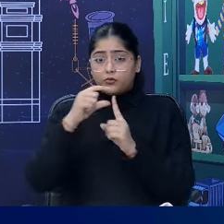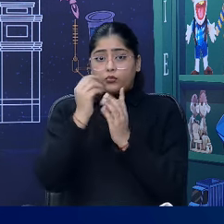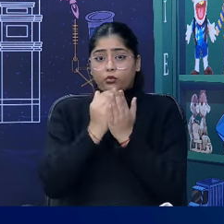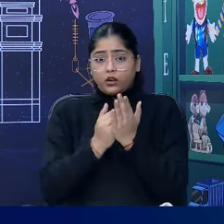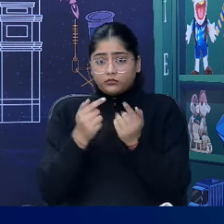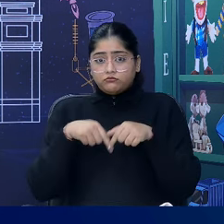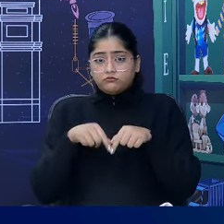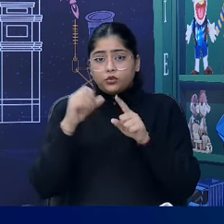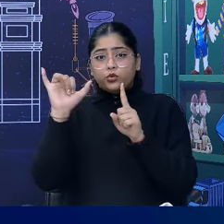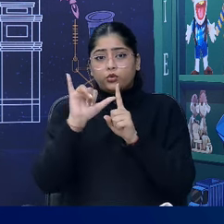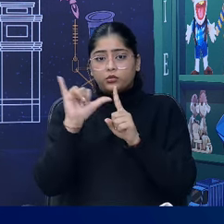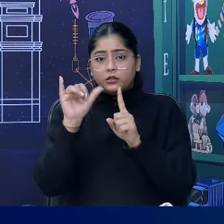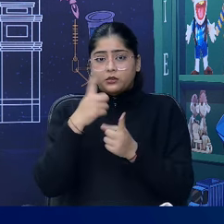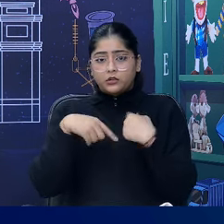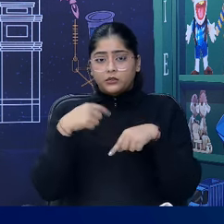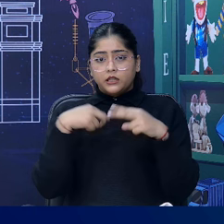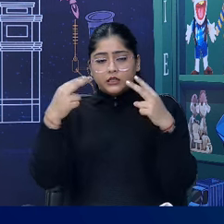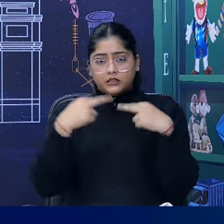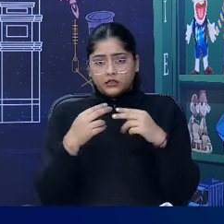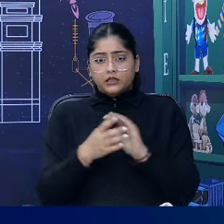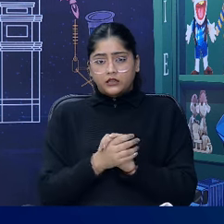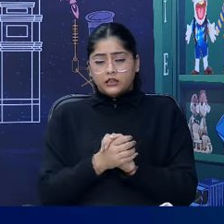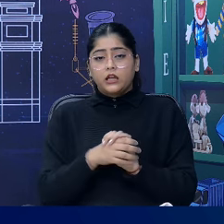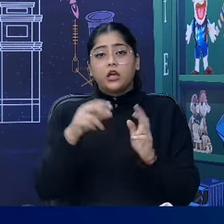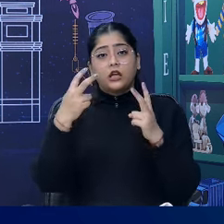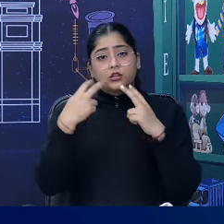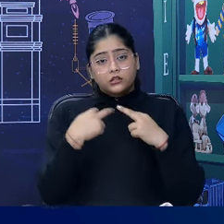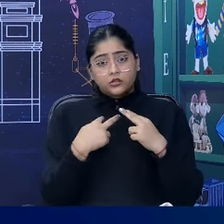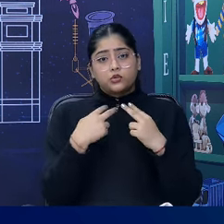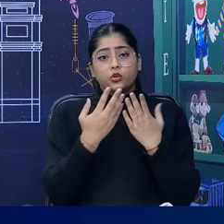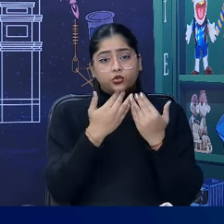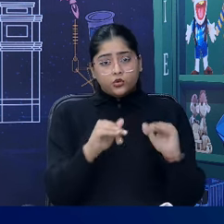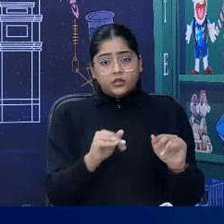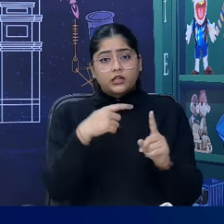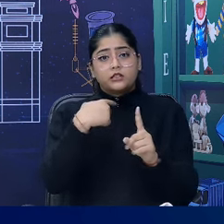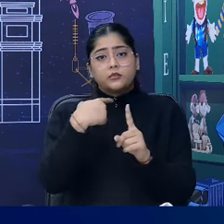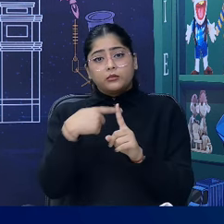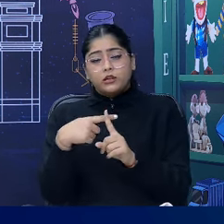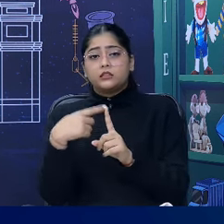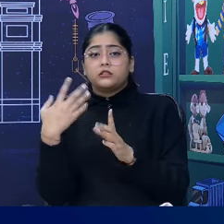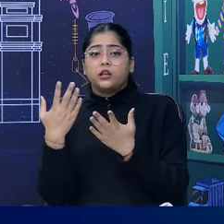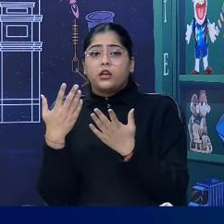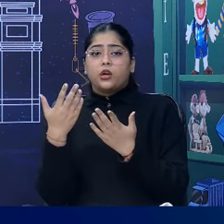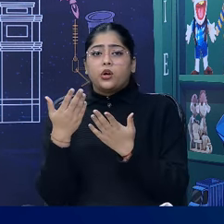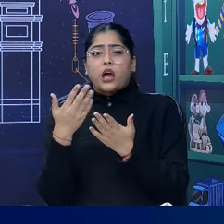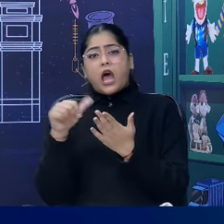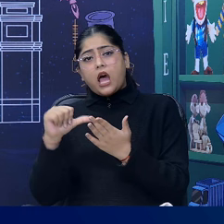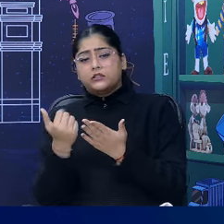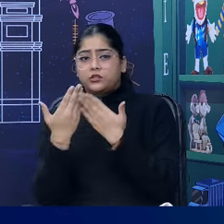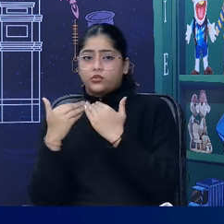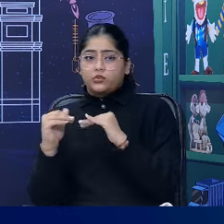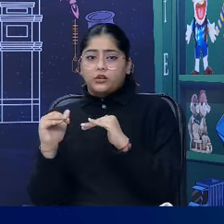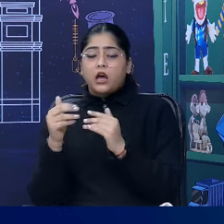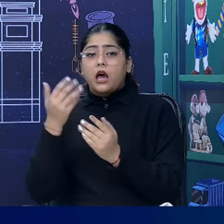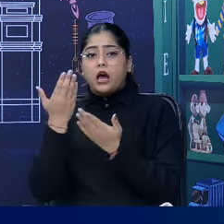हैं अदर देन आवर स्टूडेंट्स, क्या वो व्यूवर्स भी एक सेट का पार्ट है? एग्जैक्टली बिल्कुल जितने भी